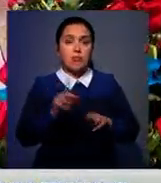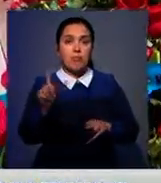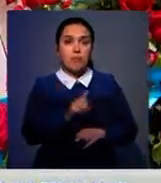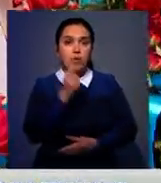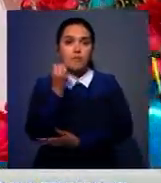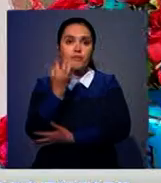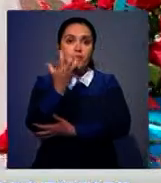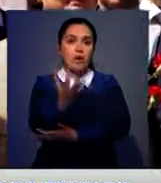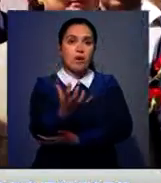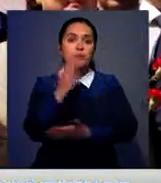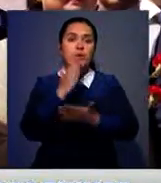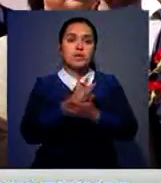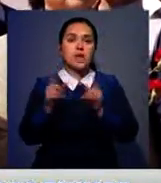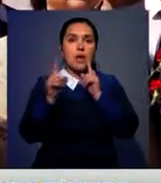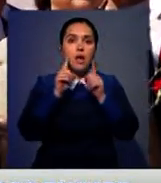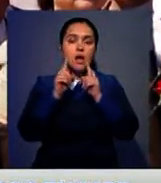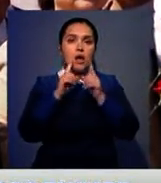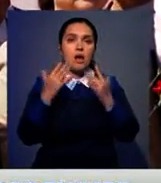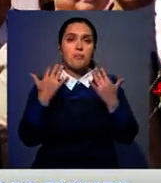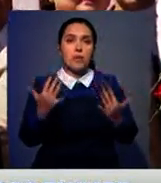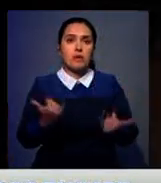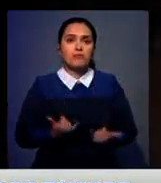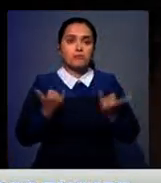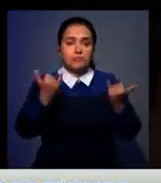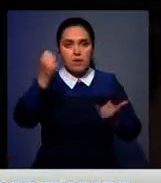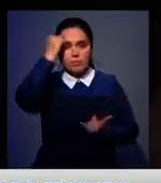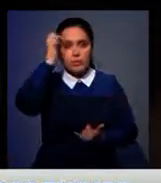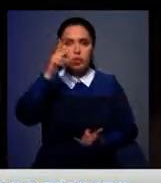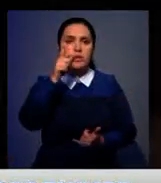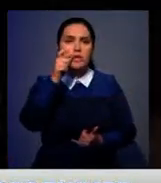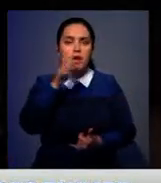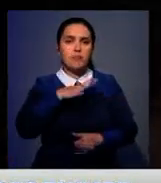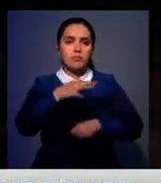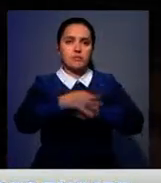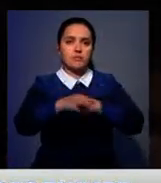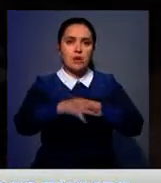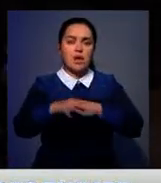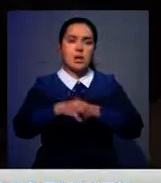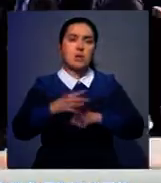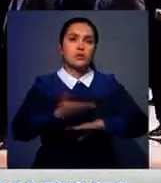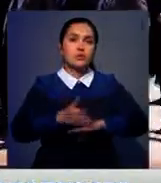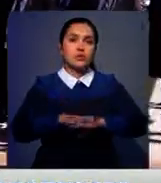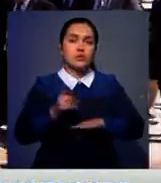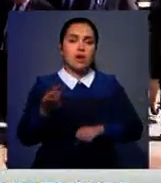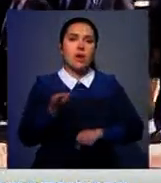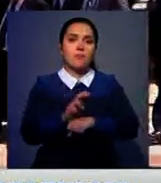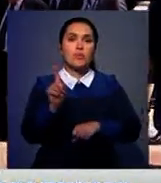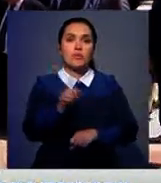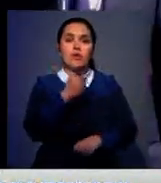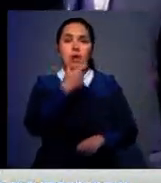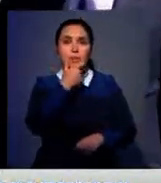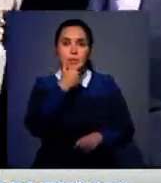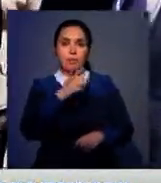монументу «Арка скорби», парламентарии почтили память жертв политических репрессий. Сенаторы прошлись по зданию музея,